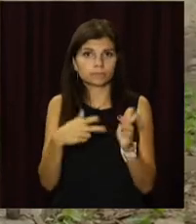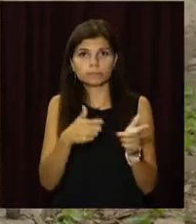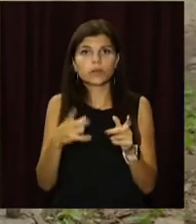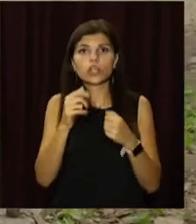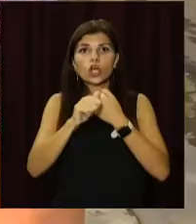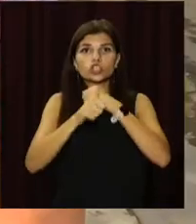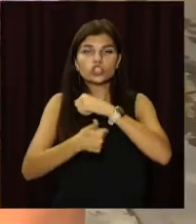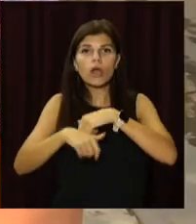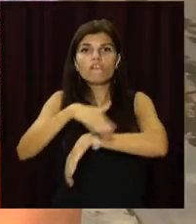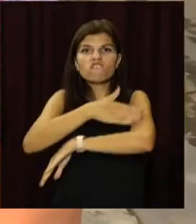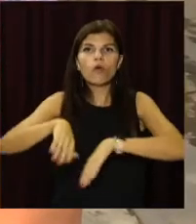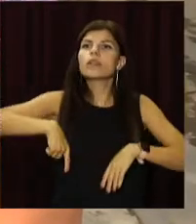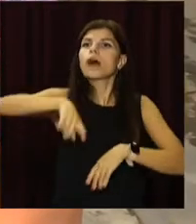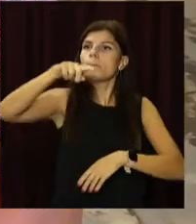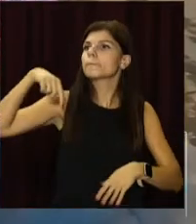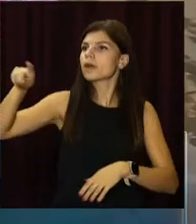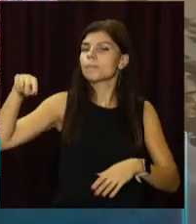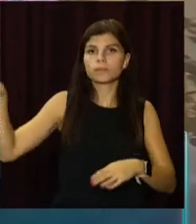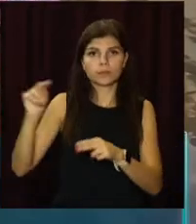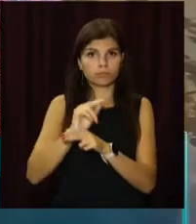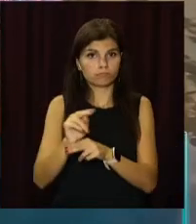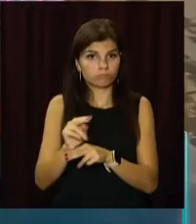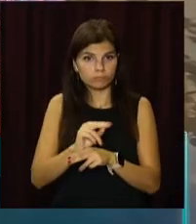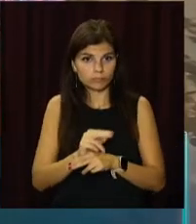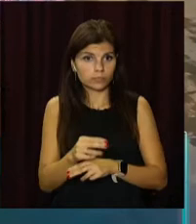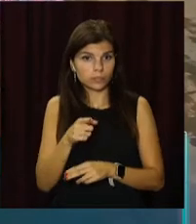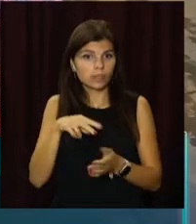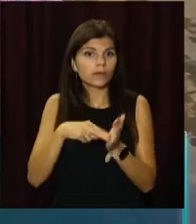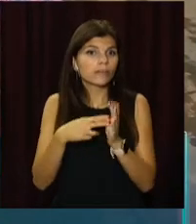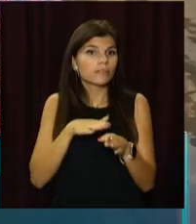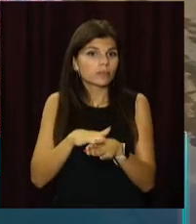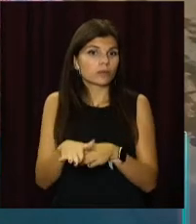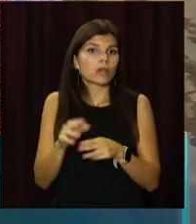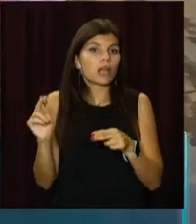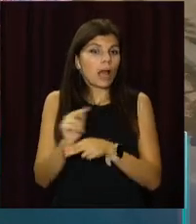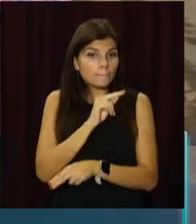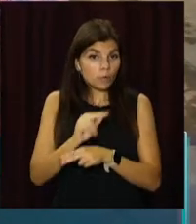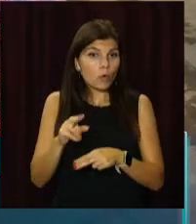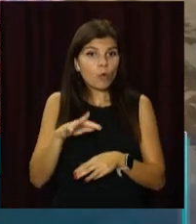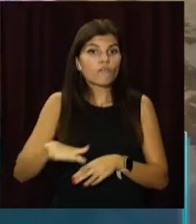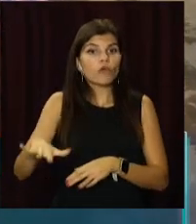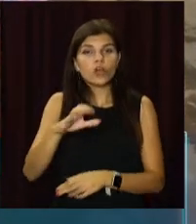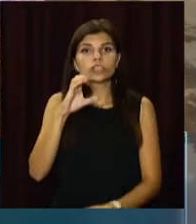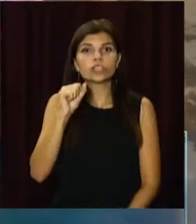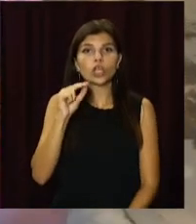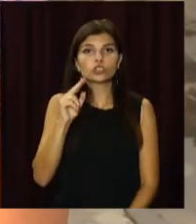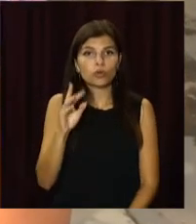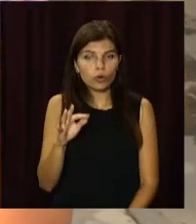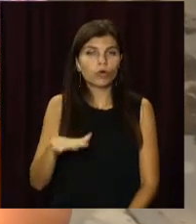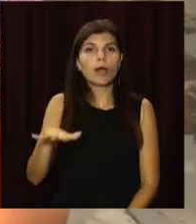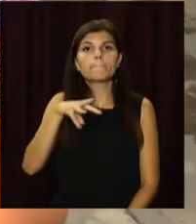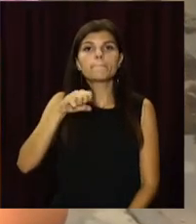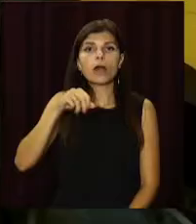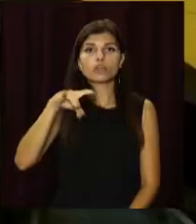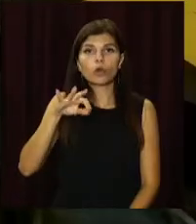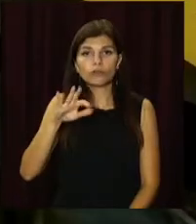16 вулицях. Плануємо в поточному році виконати поточний ремонт по вулиці Сачко, по вулиці Матросова,